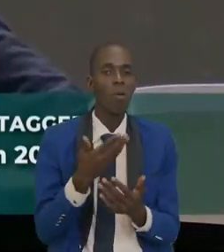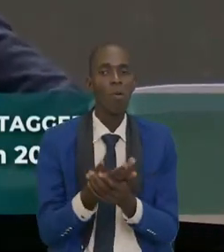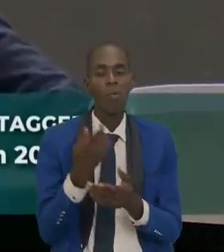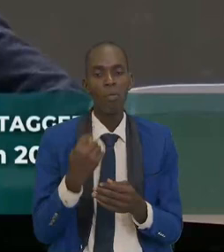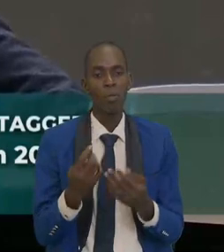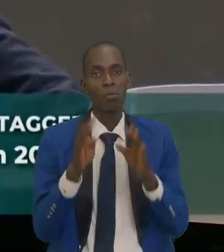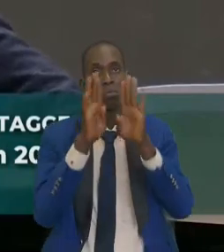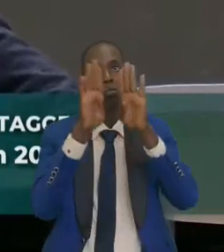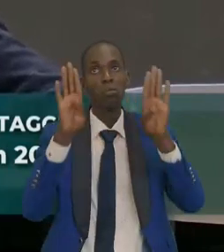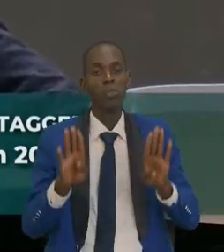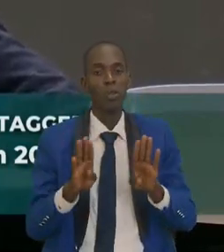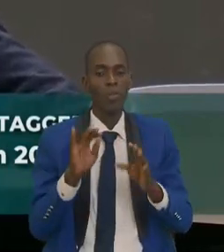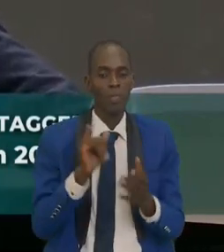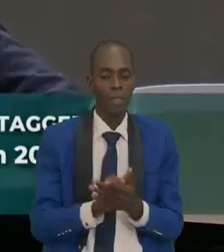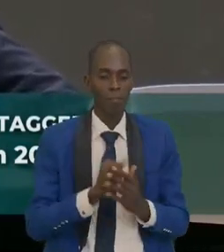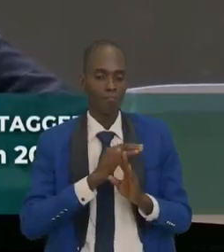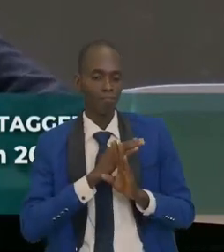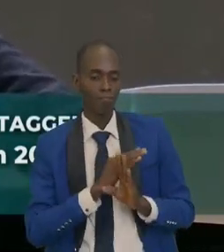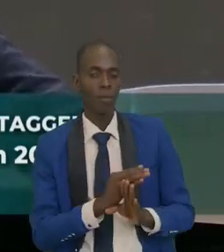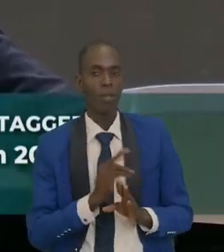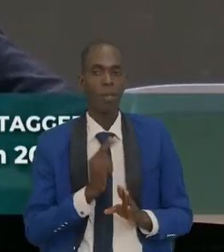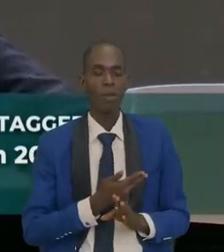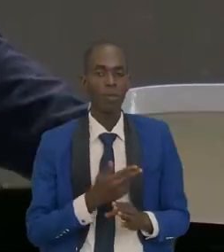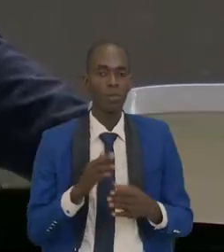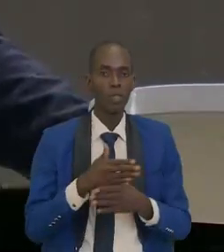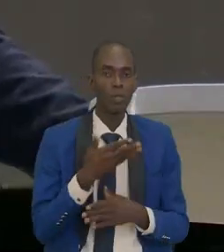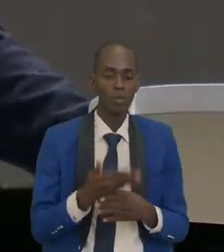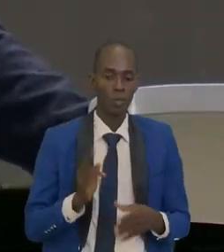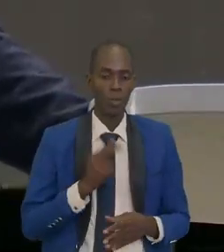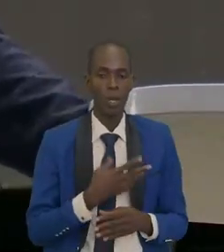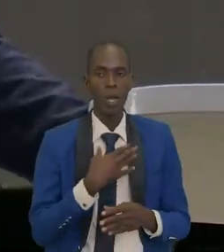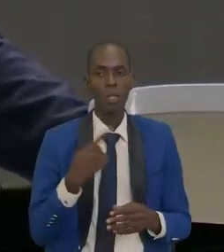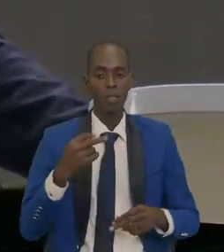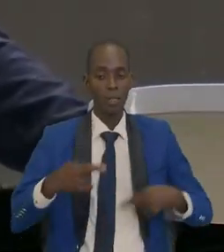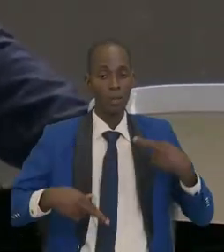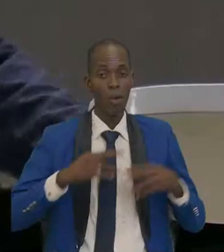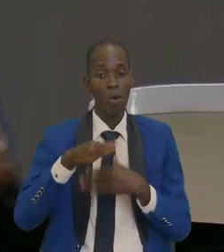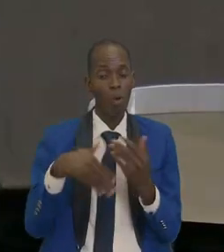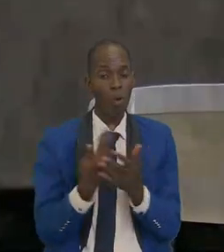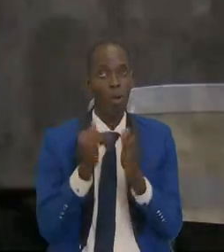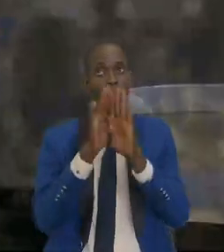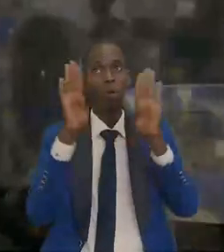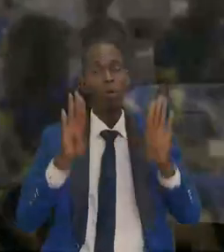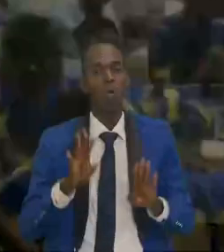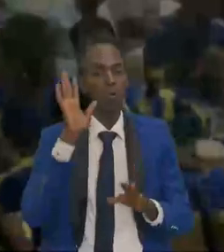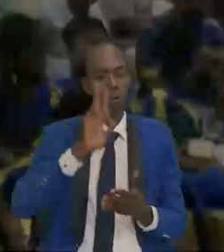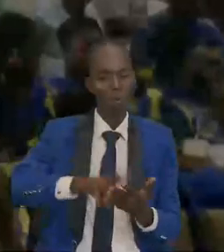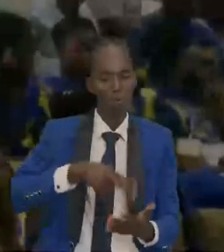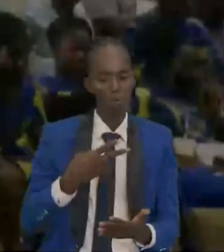Toutes les murailles qui s'interposent entre nous et le réveil, toutes ces murailles vont s'écrouler devant